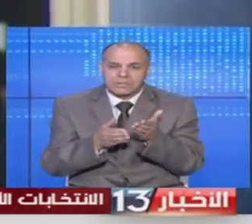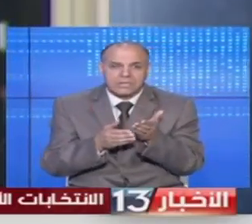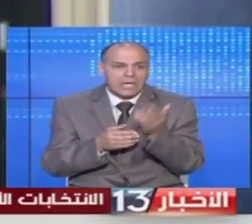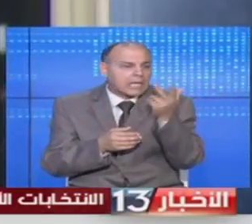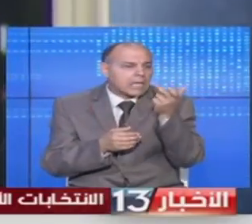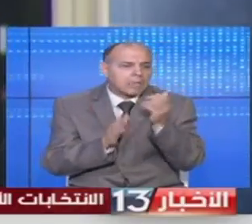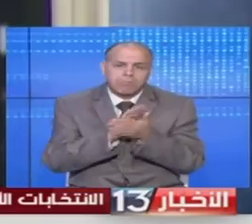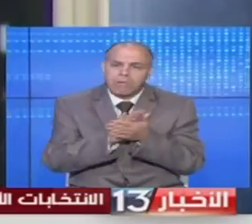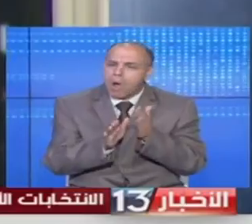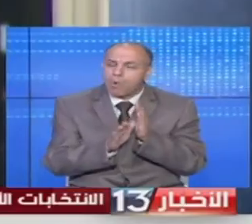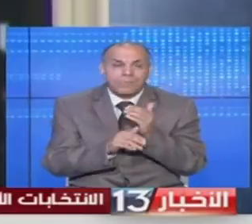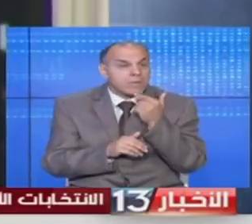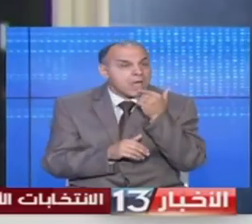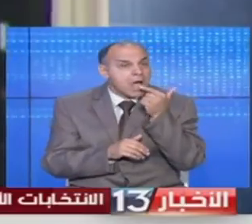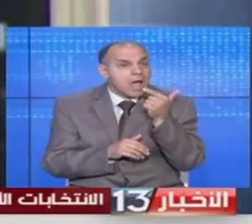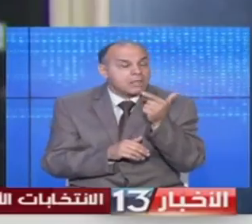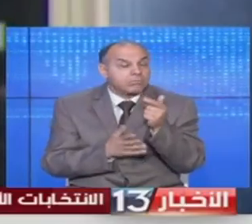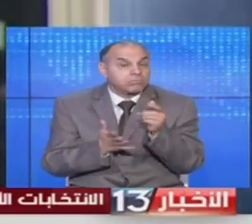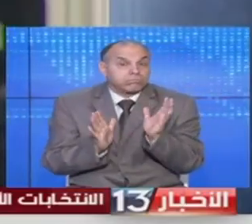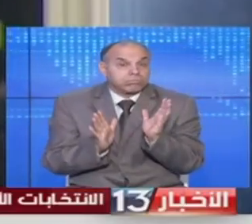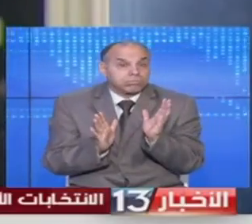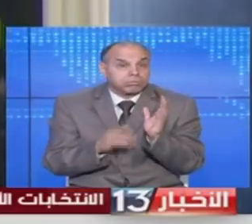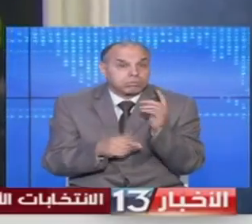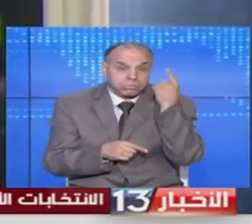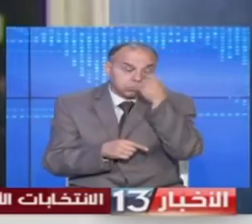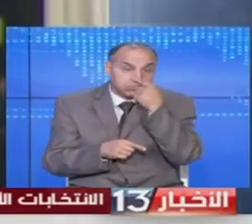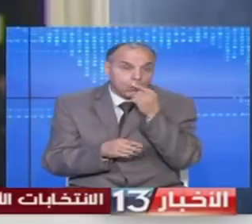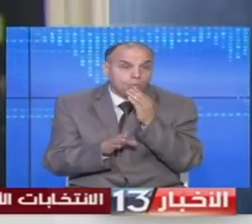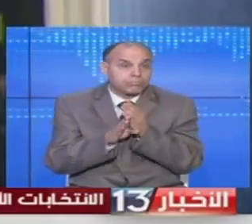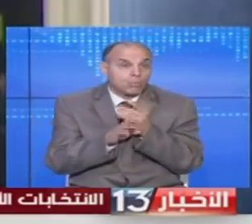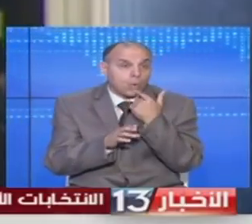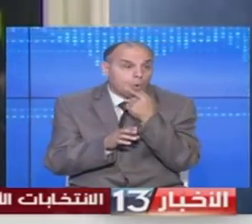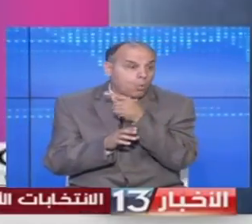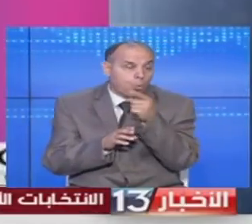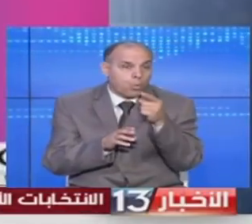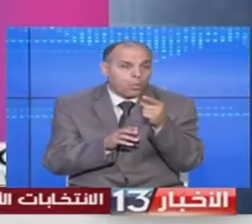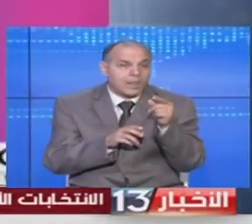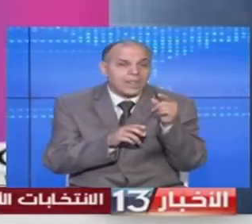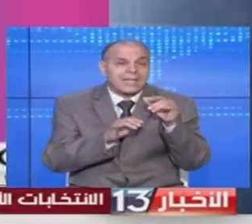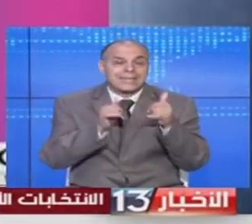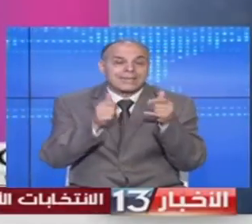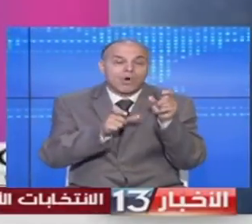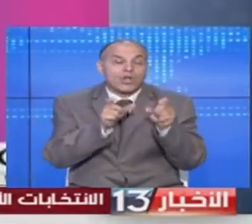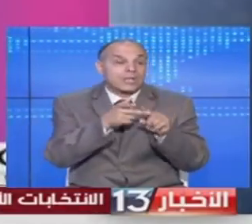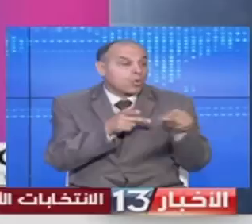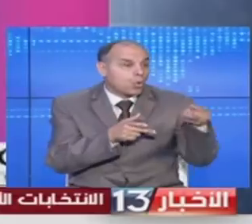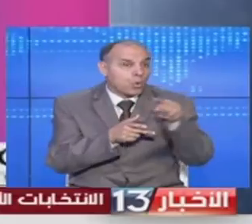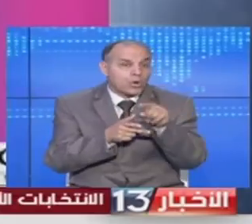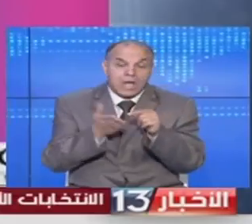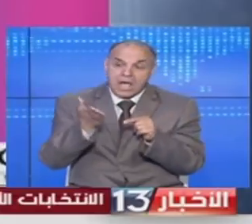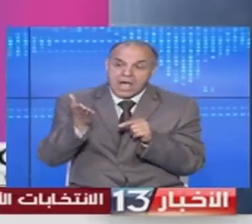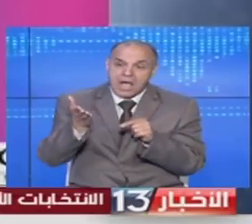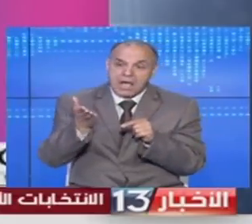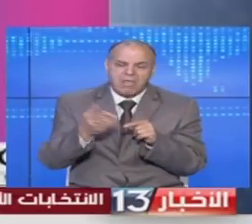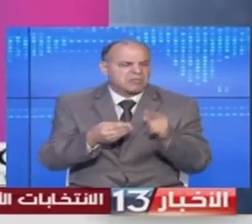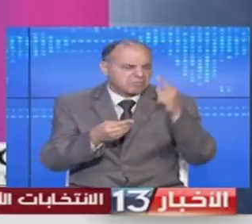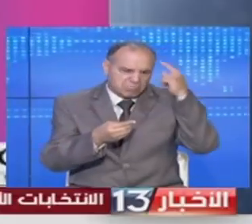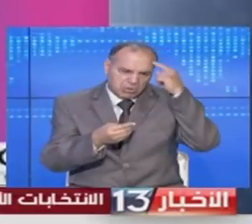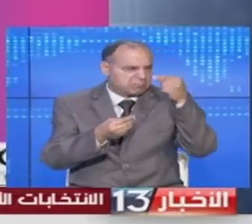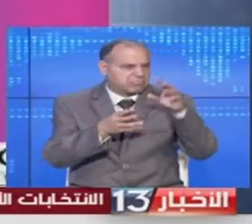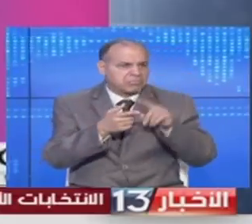ثلاثه ايام الامر الذي يغذي الصوره التي يروج لها خصومه الديمقراطيون في كونه متهورا